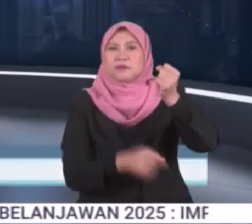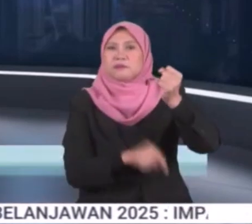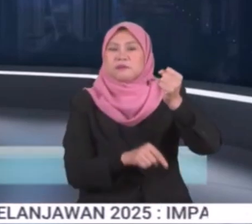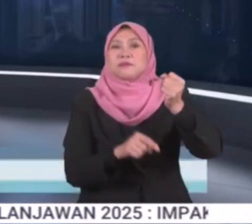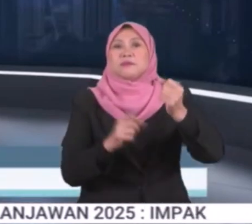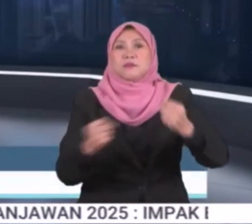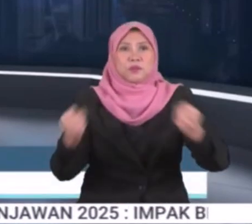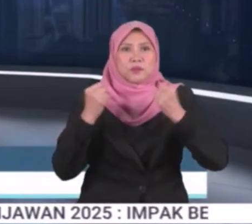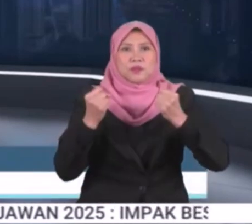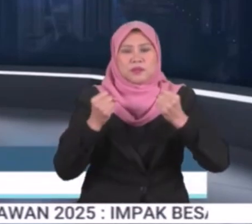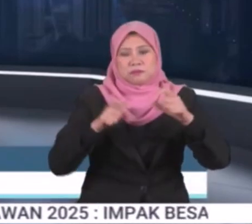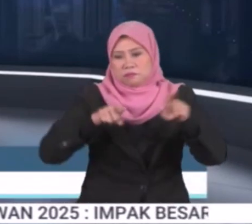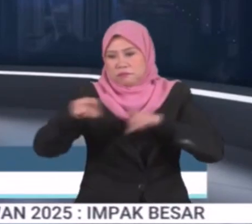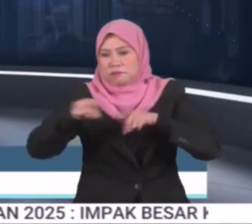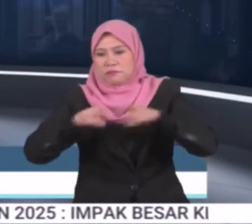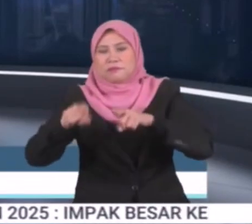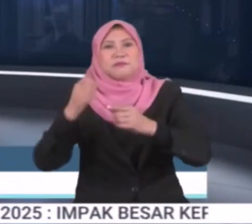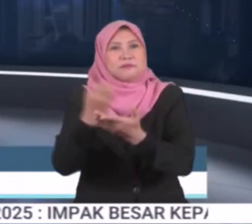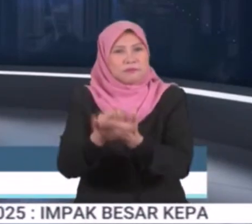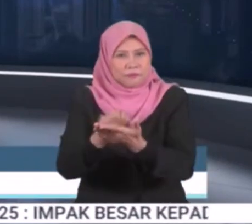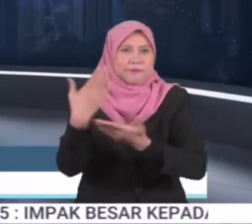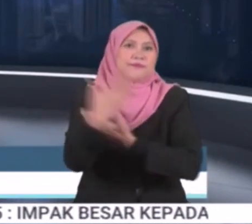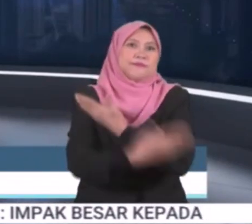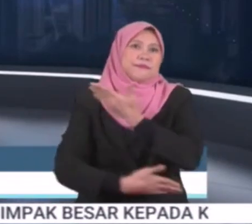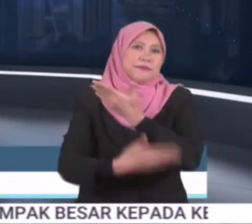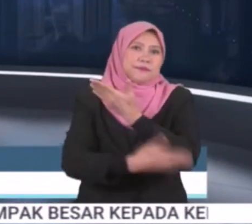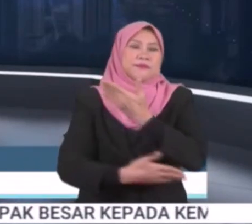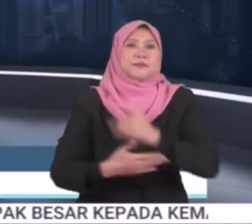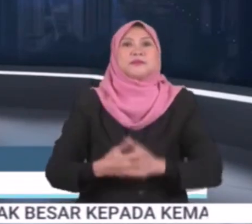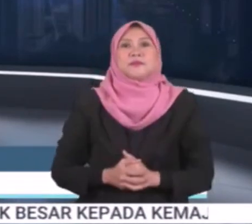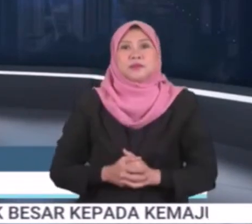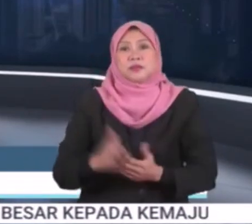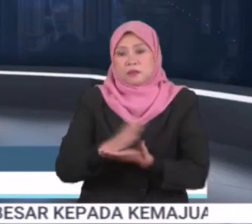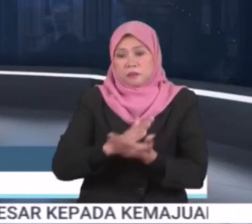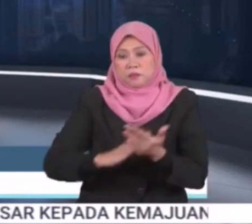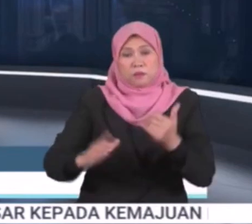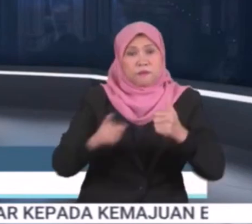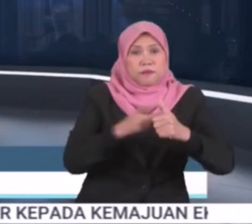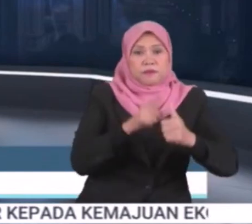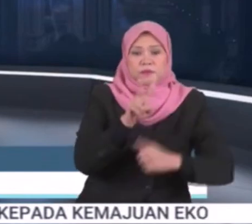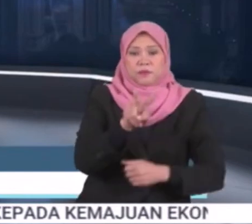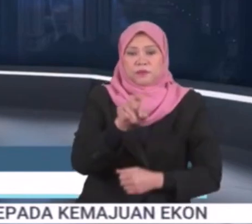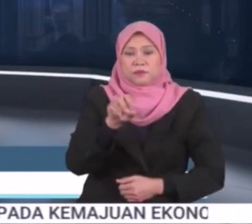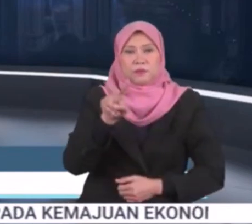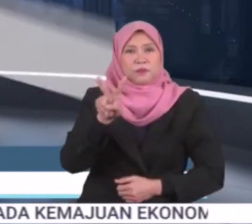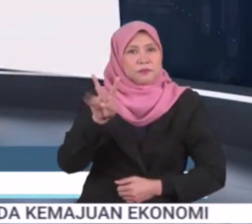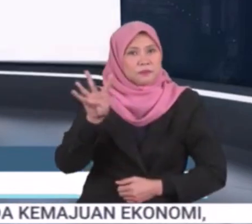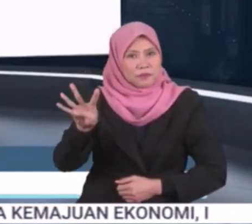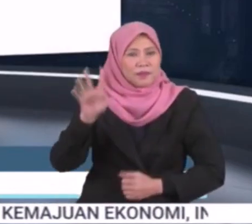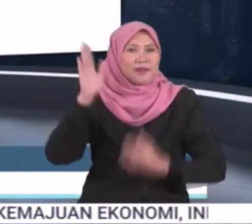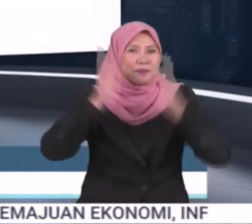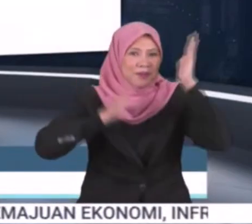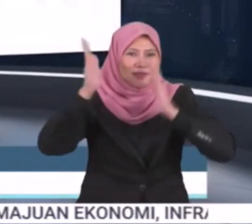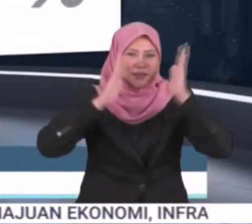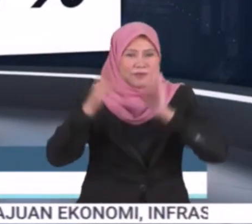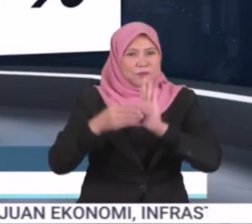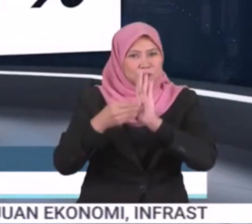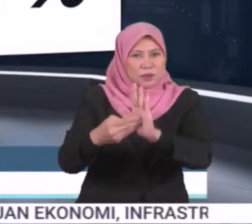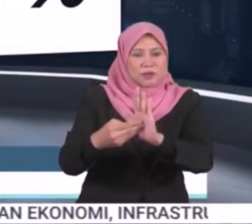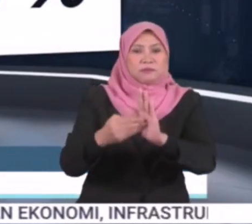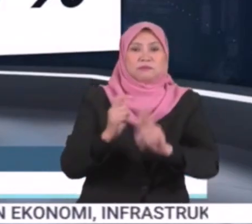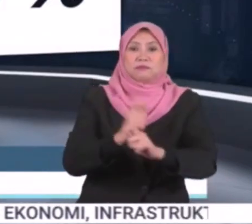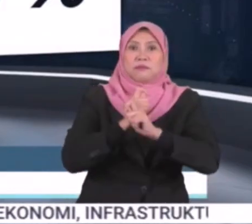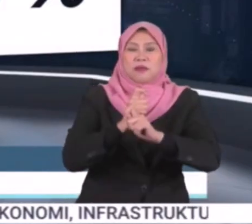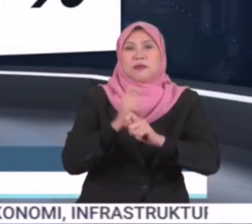seterusnya mengukuh daya saing ekonomi negara. Pada separuh pertama 2024, Malaysia telah membuktikan daya